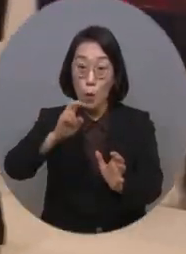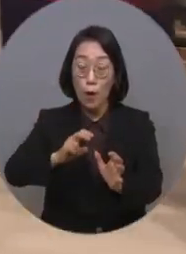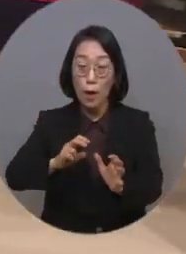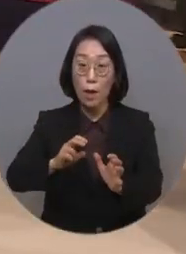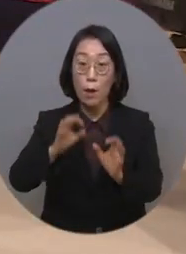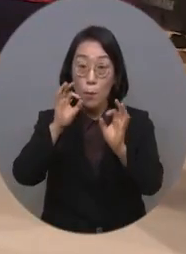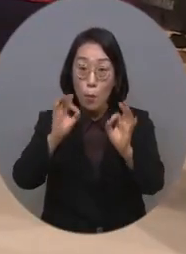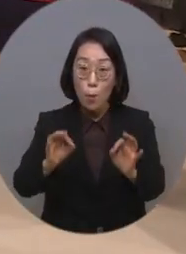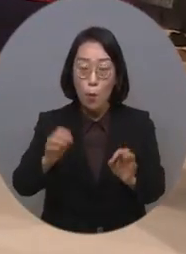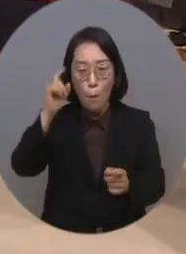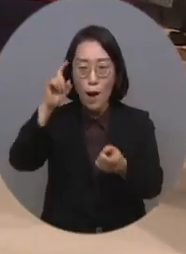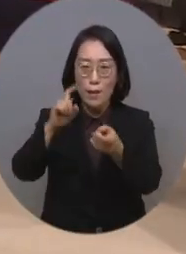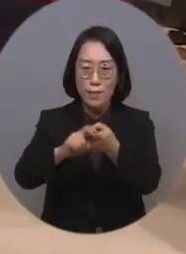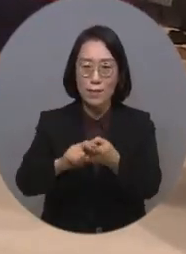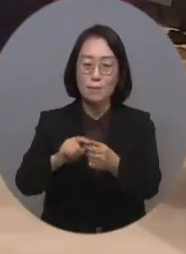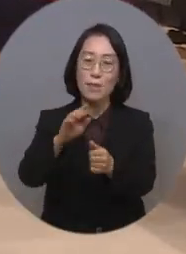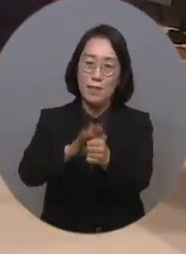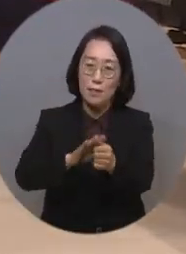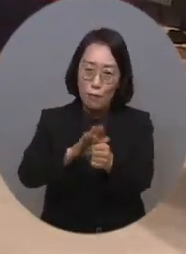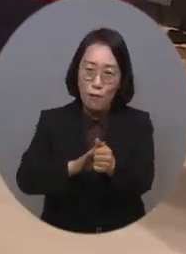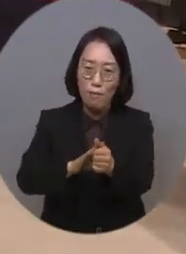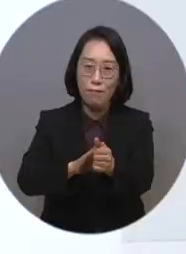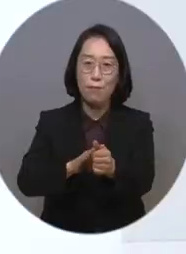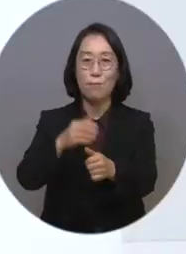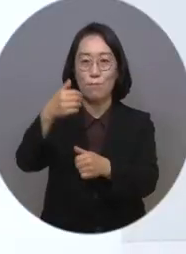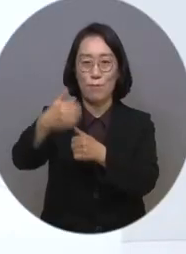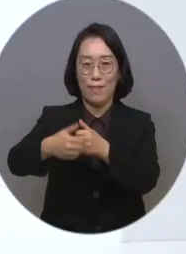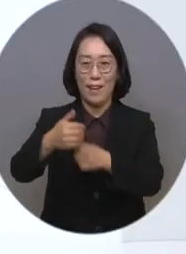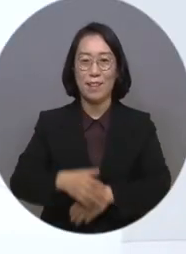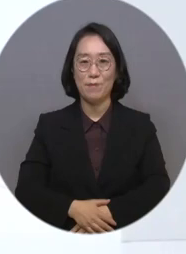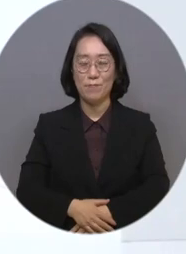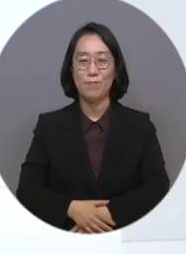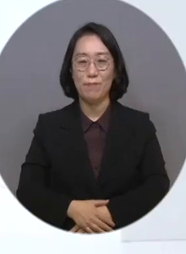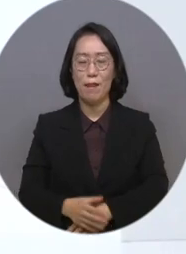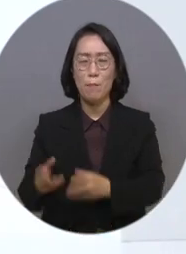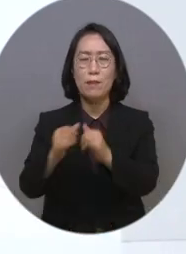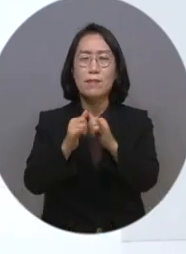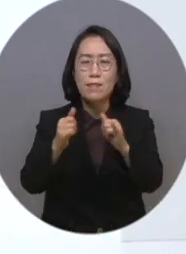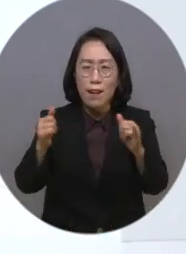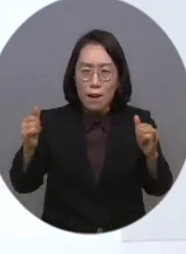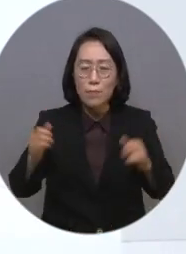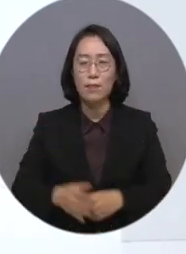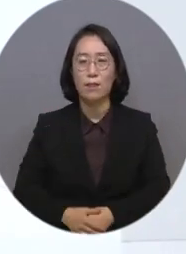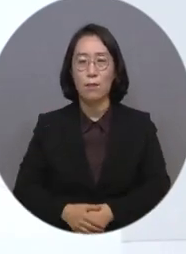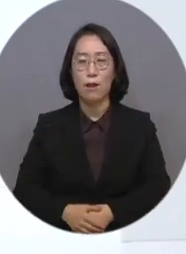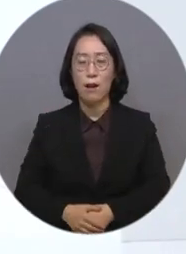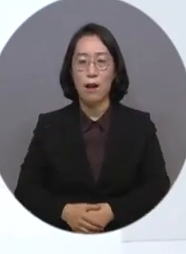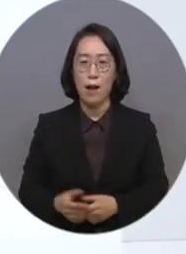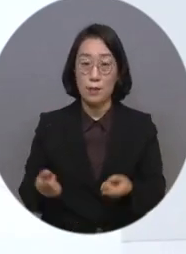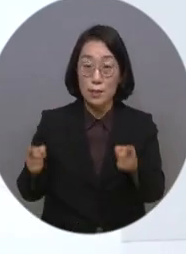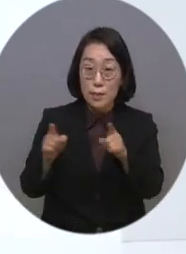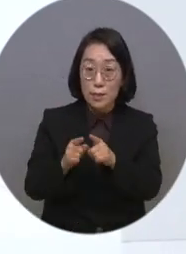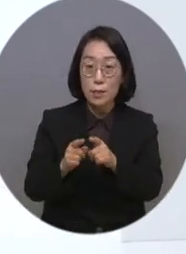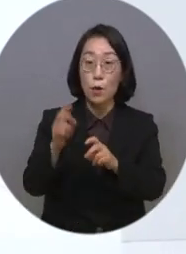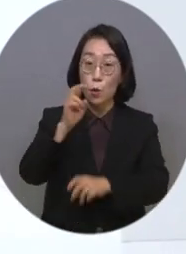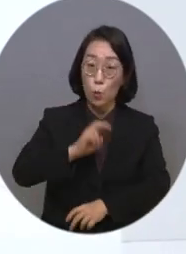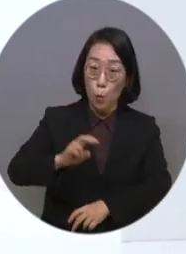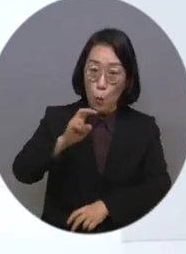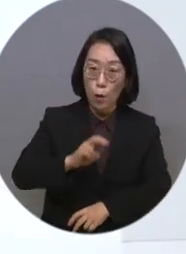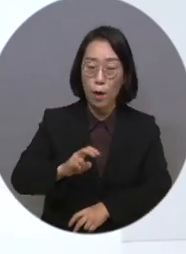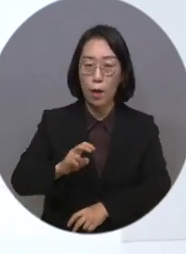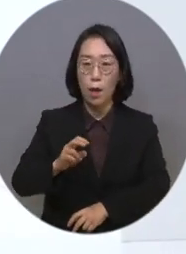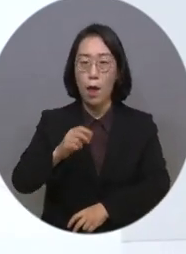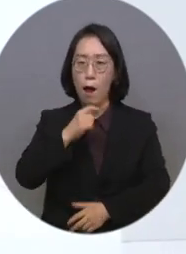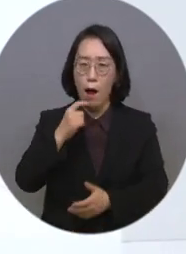무대에 많은 관심과 응원도 당부했습니다. 많은 사람들과 같이 호흡을 맞춰서 앞으로 계속